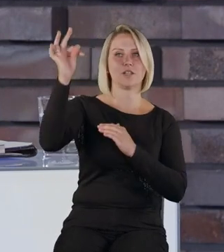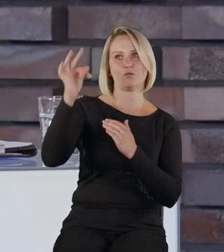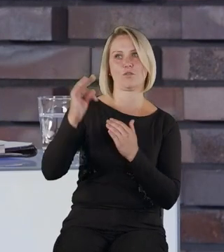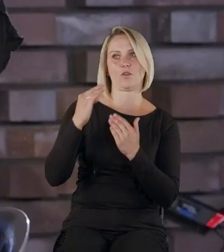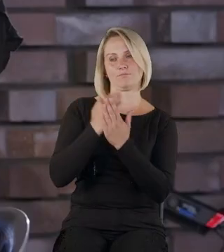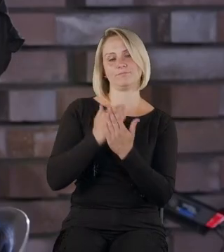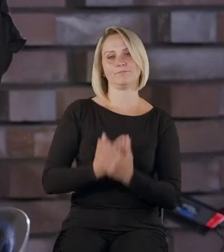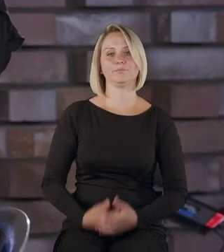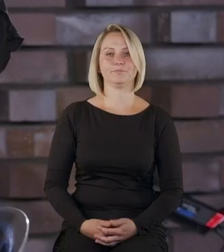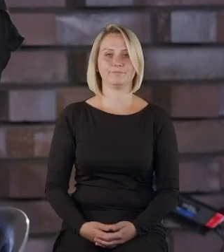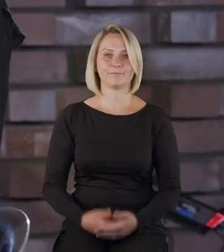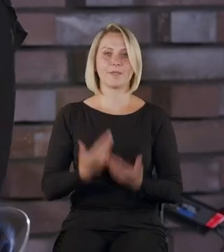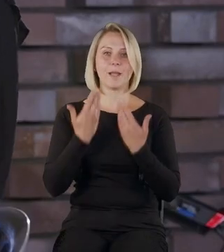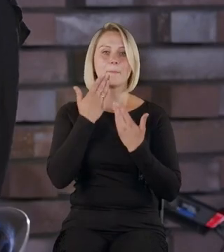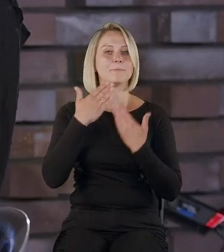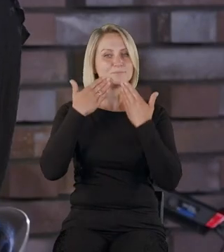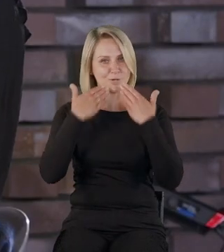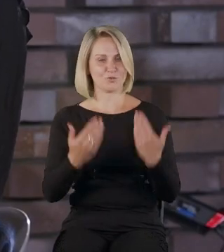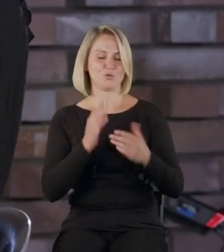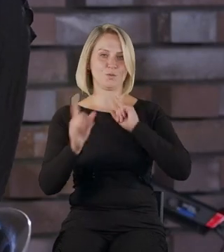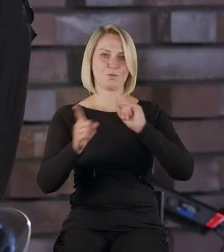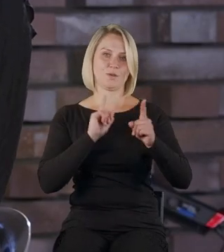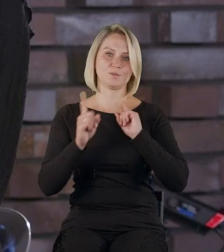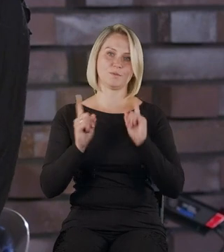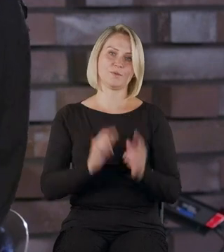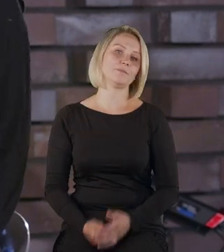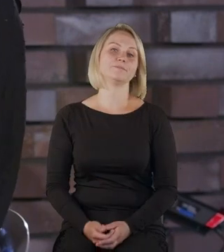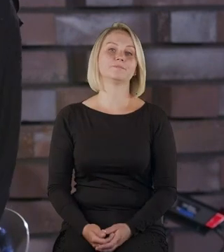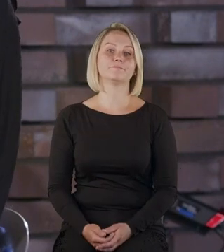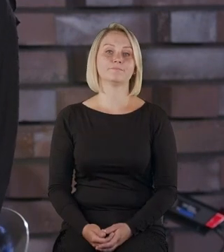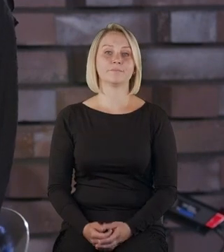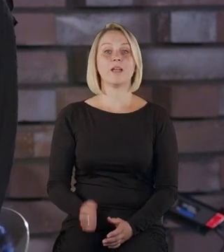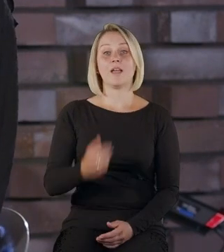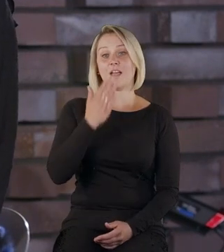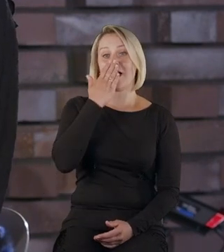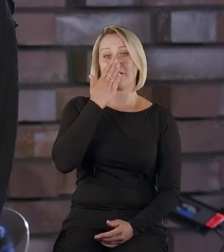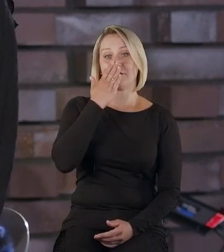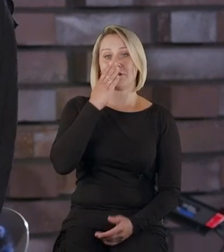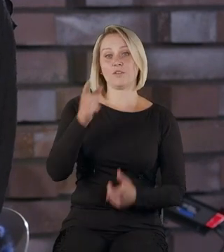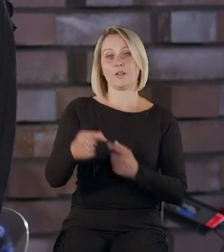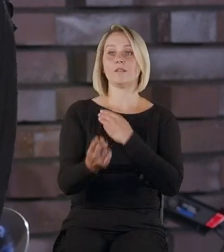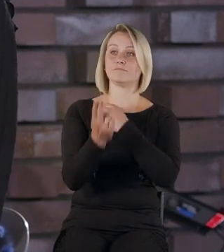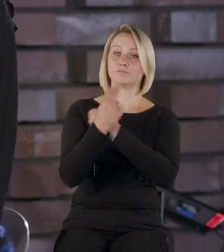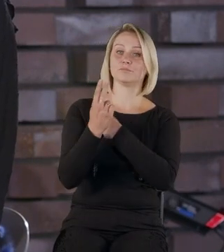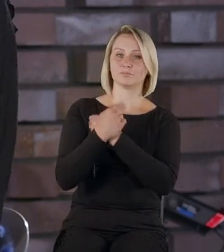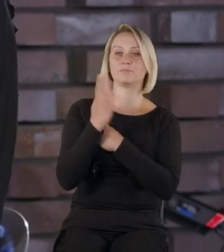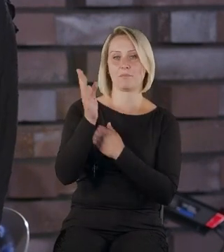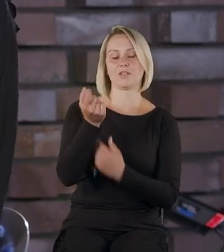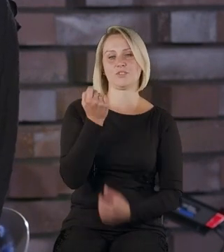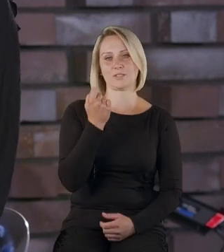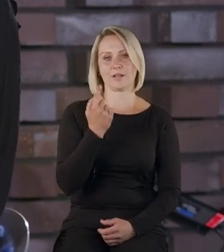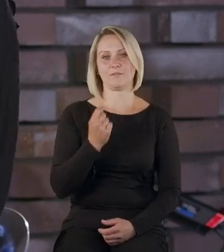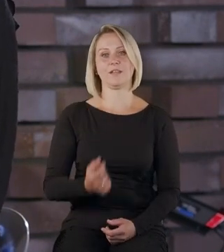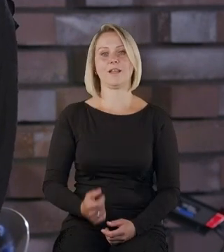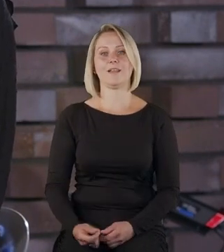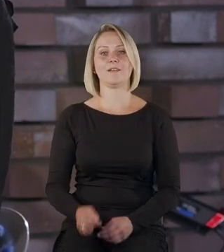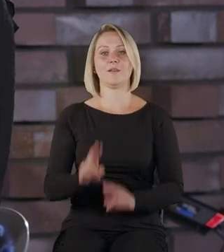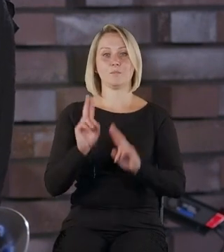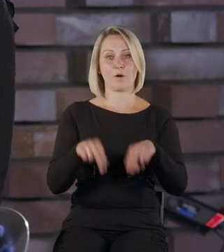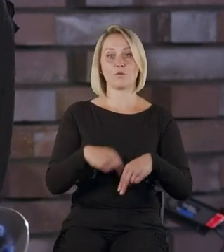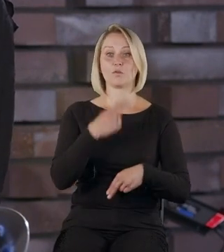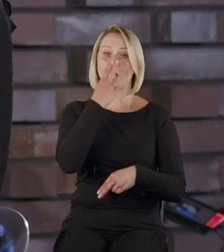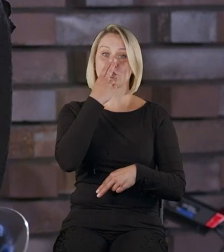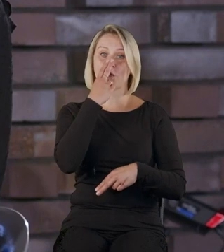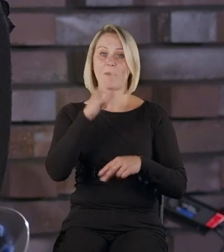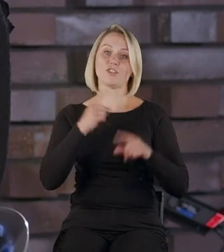kwalifikacji. Pani doktor, bardzo dziękuję za rozmowę. Do kwestii związanych z rekrutacją jeszcze za chwilkę wrócimy. Tymczasem zobaczcie